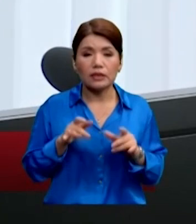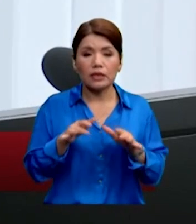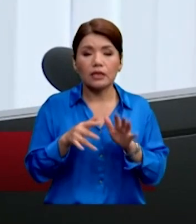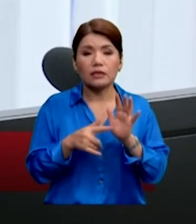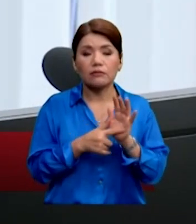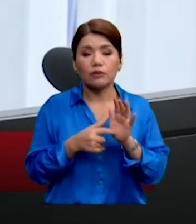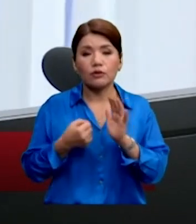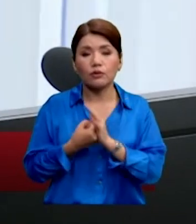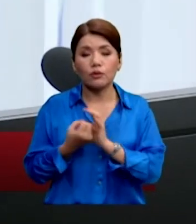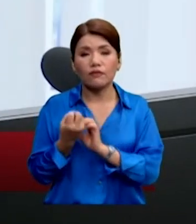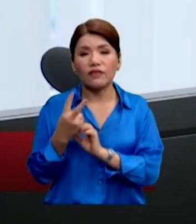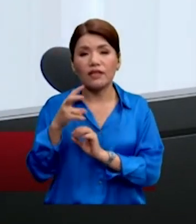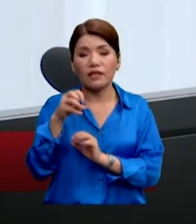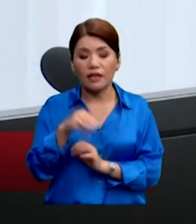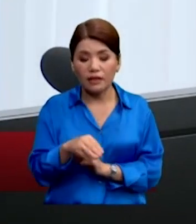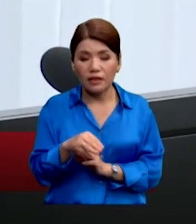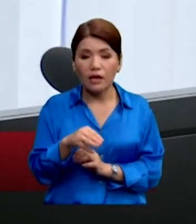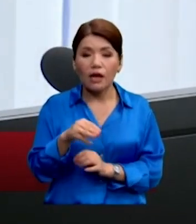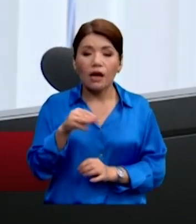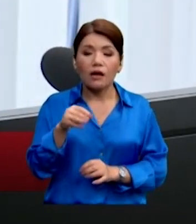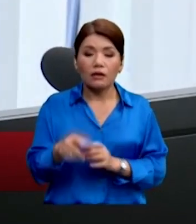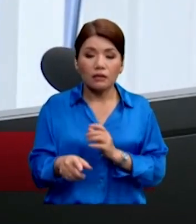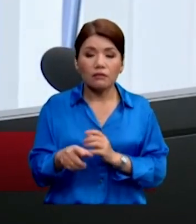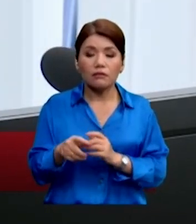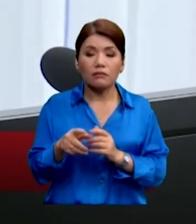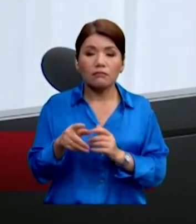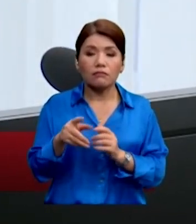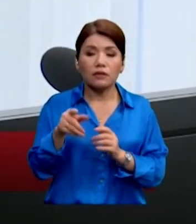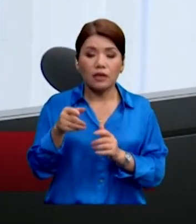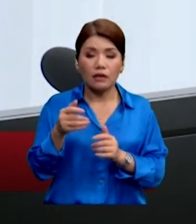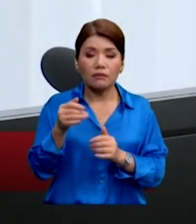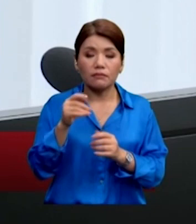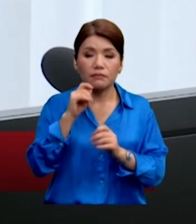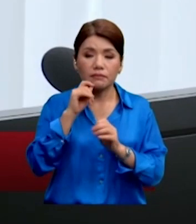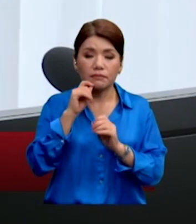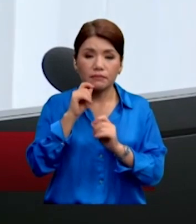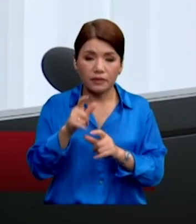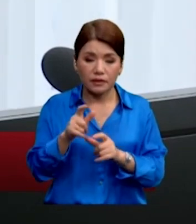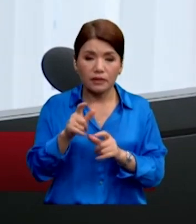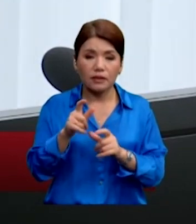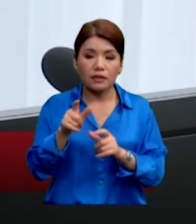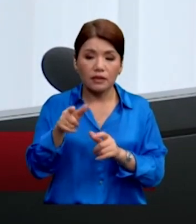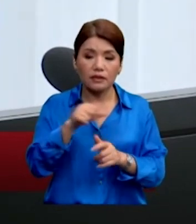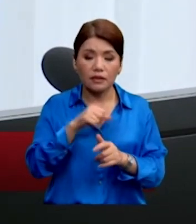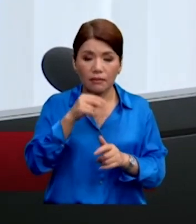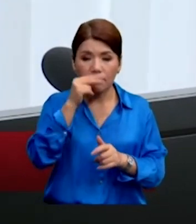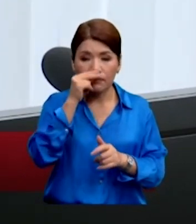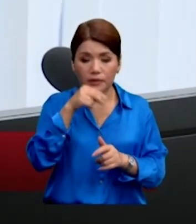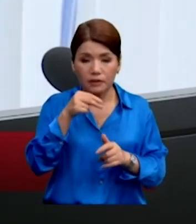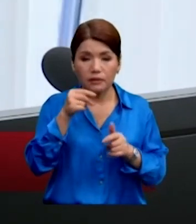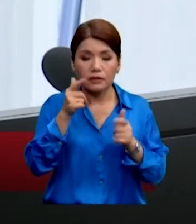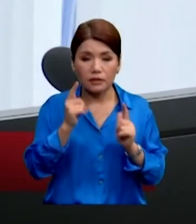7 до 12 лет. Ну, с учетом смягчающих обстоятельств и отсутствием отягчающих обстоятельств, суд